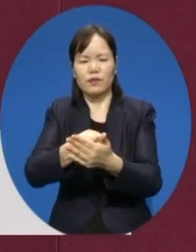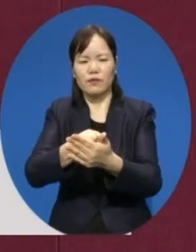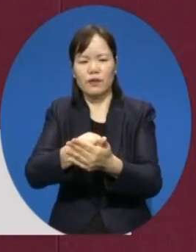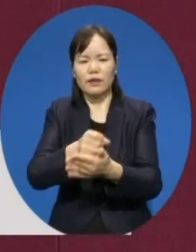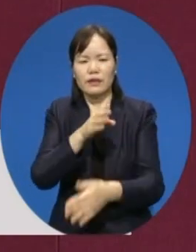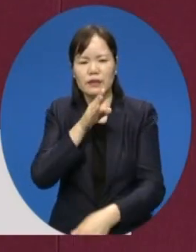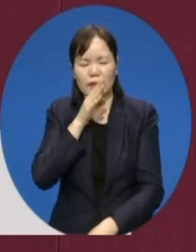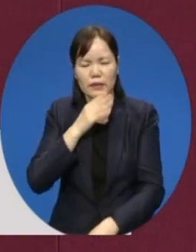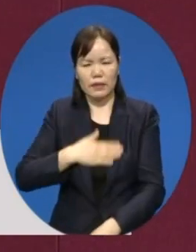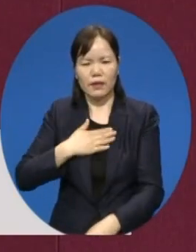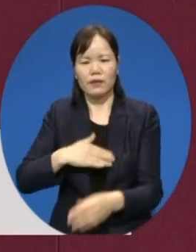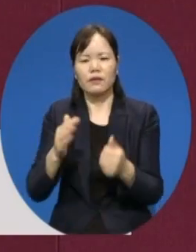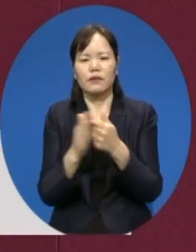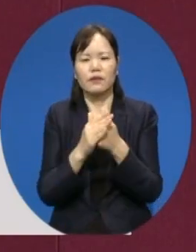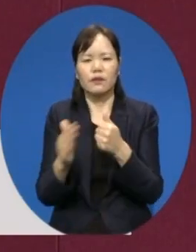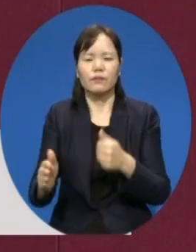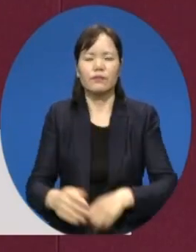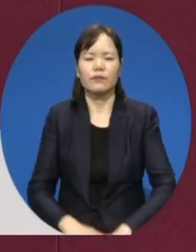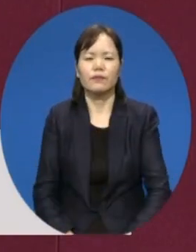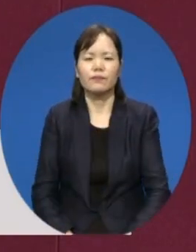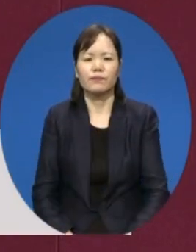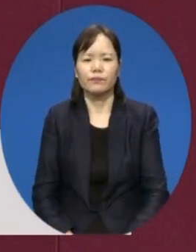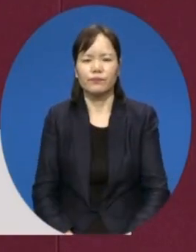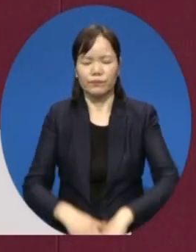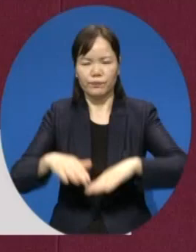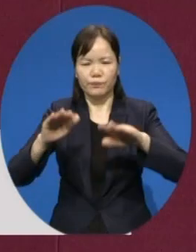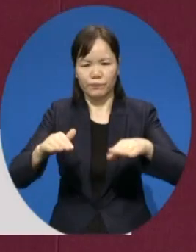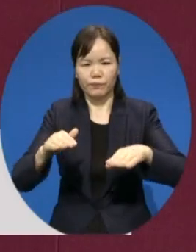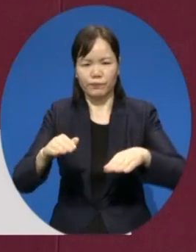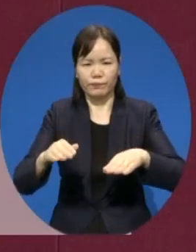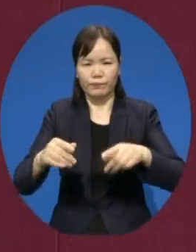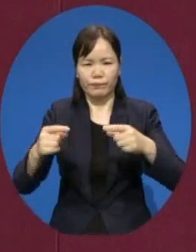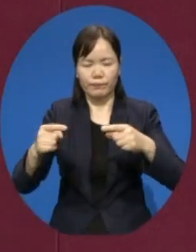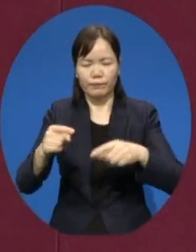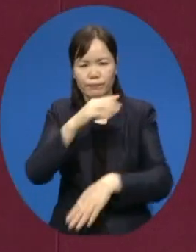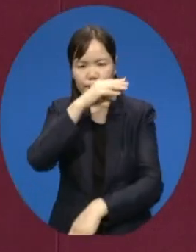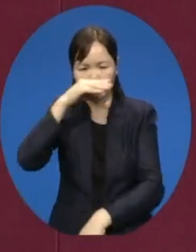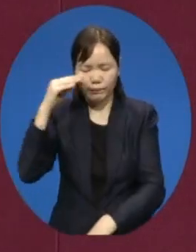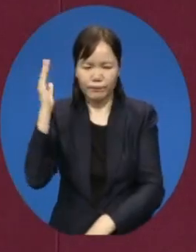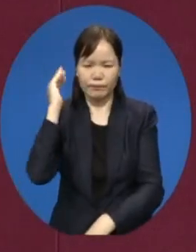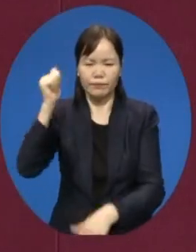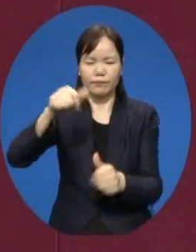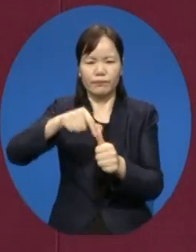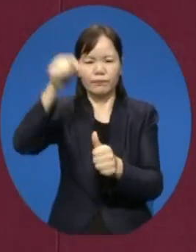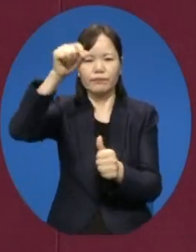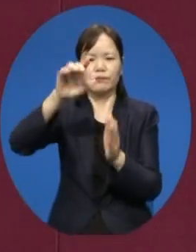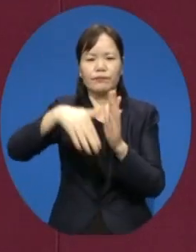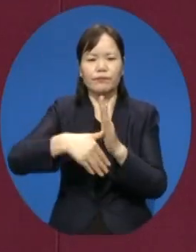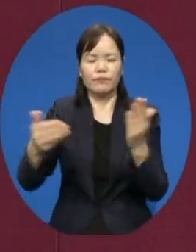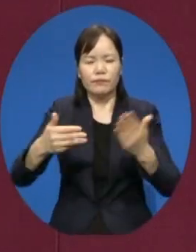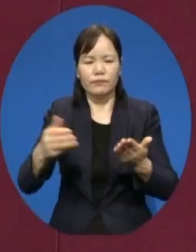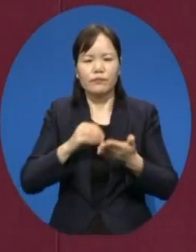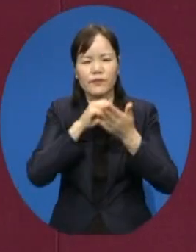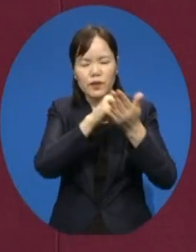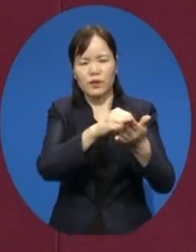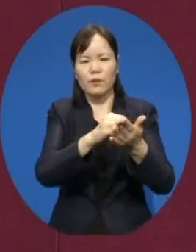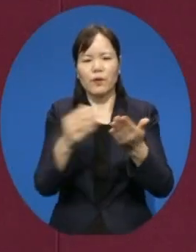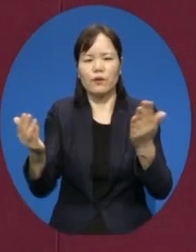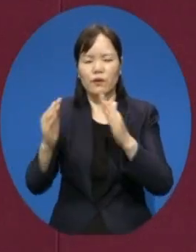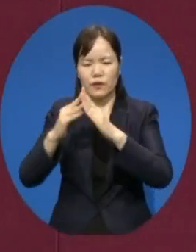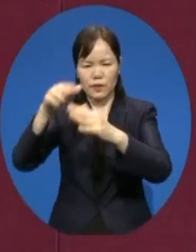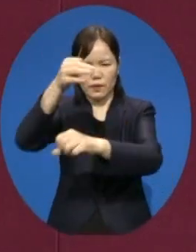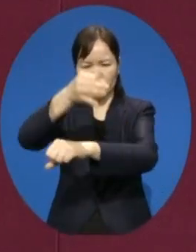국민들께서 아시기 때문입니다. 이번에는 제대로 된 대통령을 뽑아야 직장도 구하고 집도